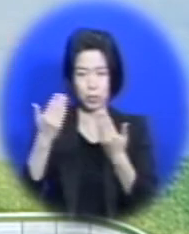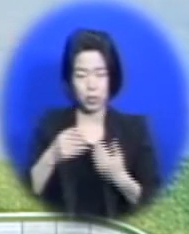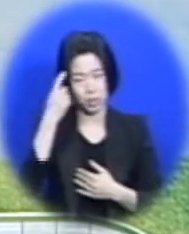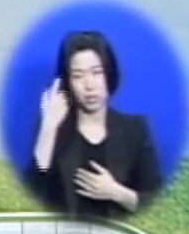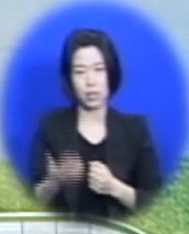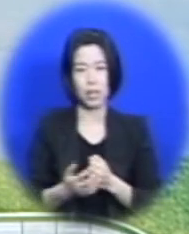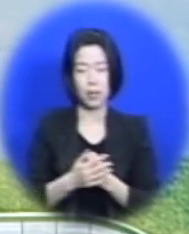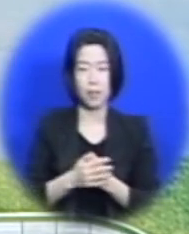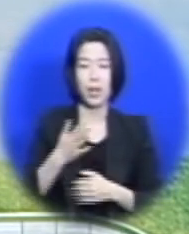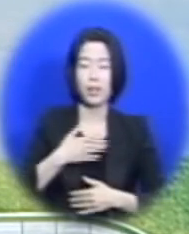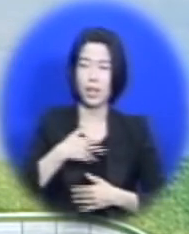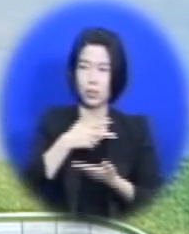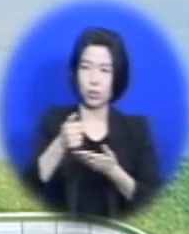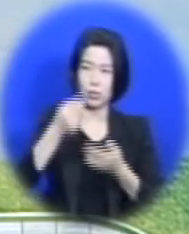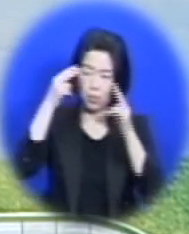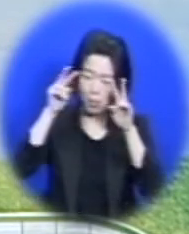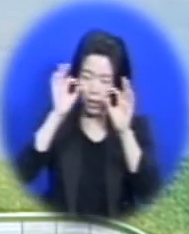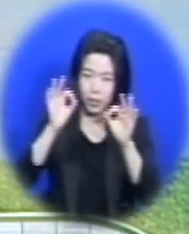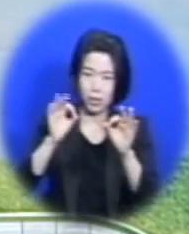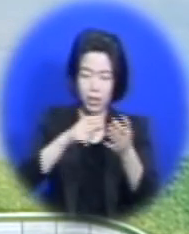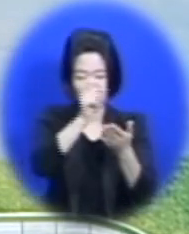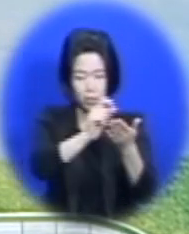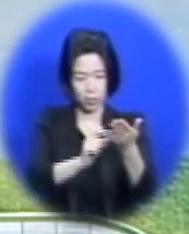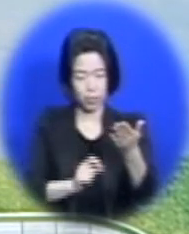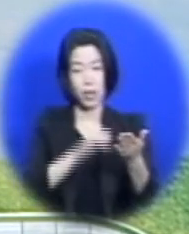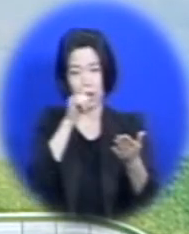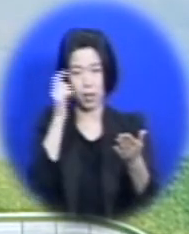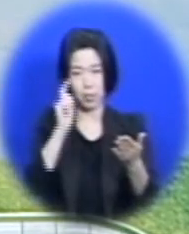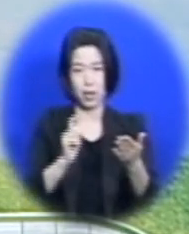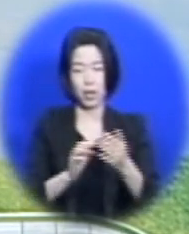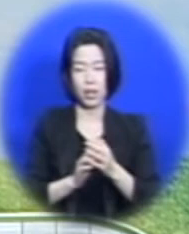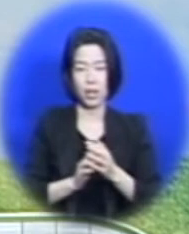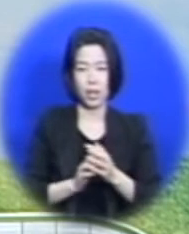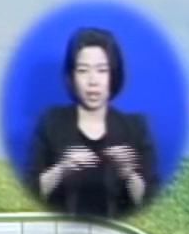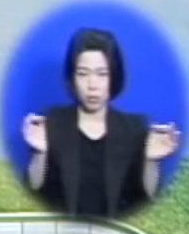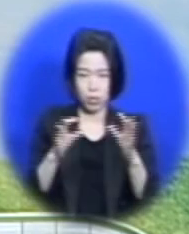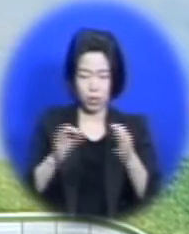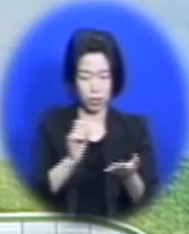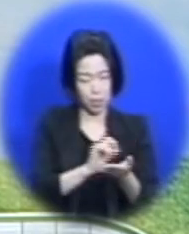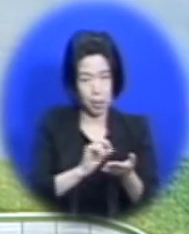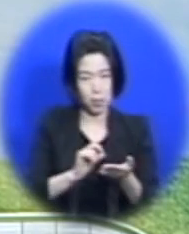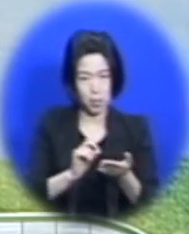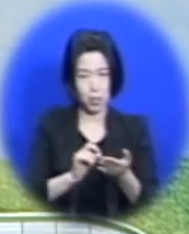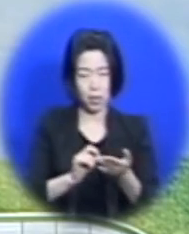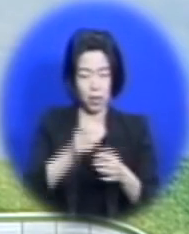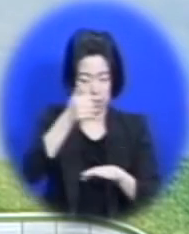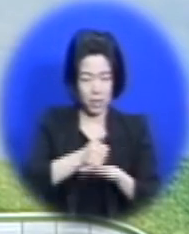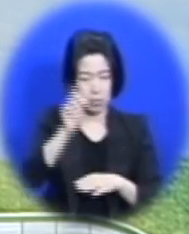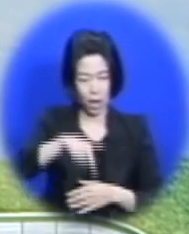나는 어떻게 주님을 바라보았는지 한번 쭉 기록만 해보세요. 수시로 메모를 해두고 그렇게 한번 하루를 기록해